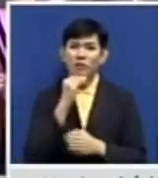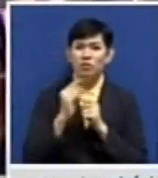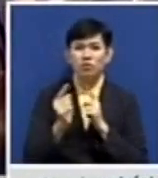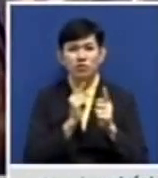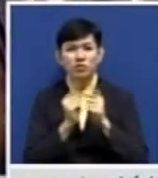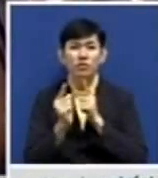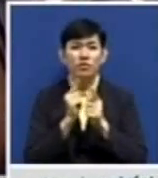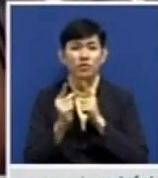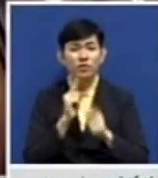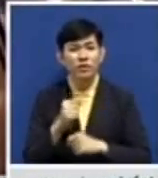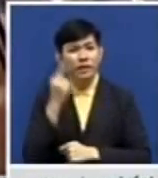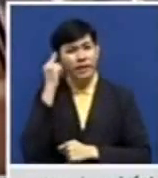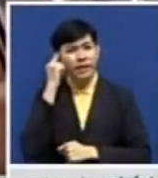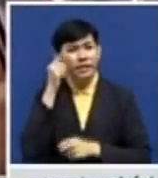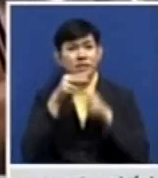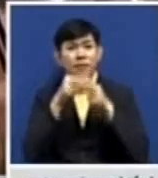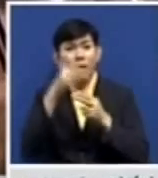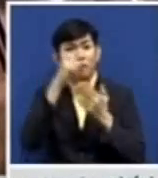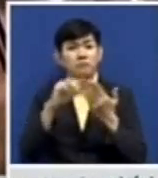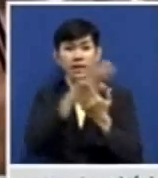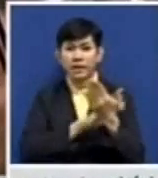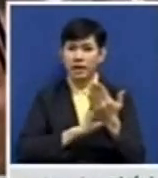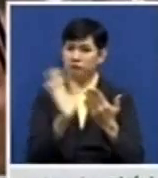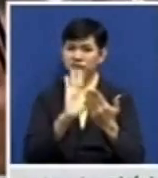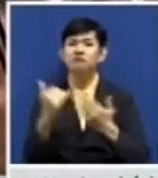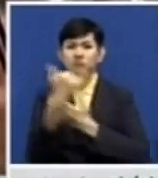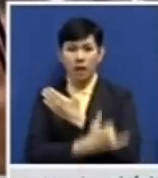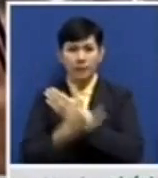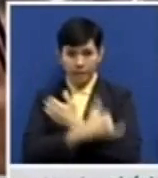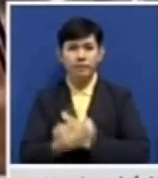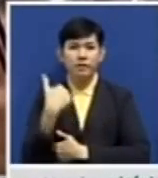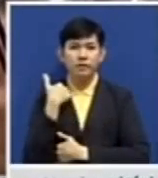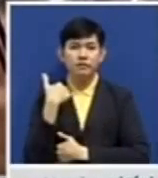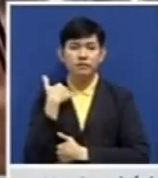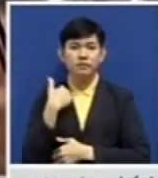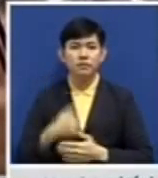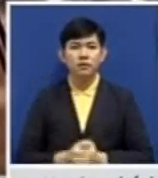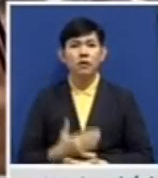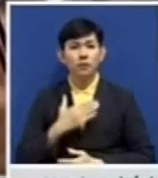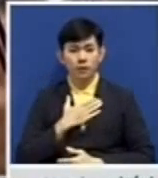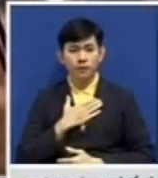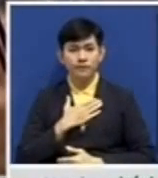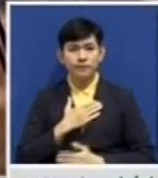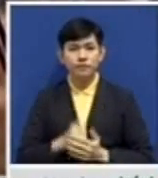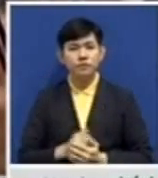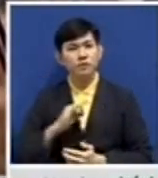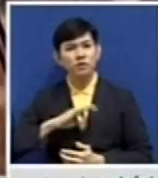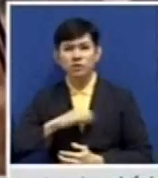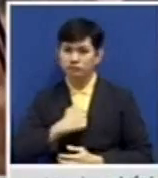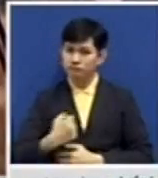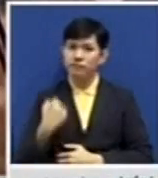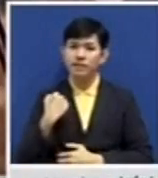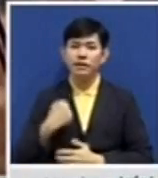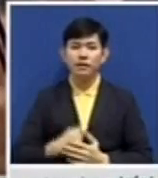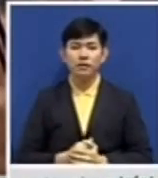ต่างๆไม่ใช่เฉพาะในประเทศไทยเท่านั้นยังต่างประเทศอีกด้วยกับผลค่อนข้างที่จะมั่นใจว่